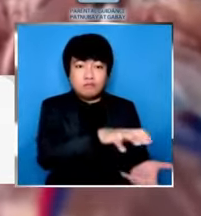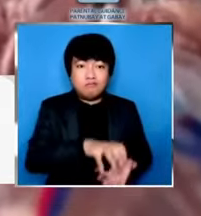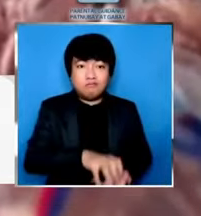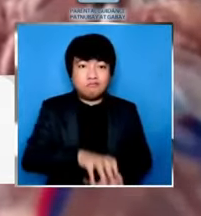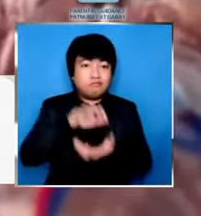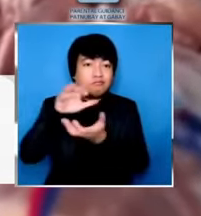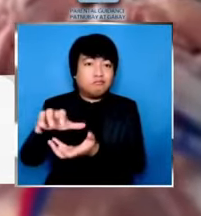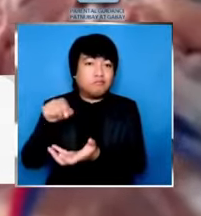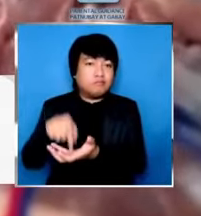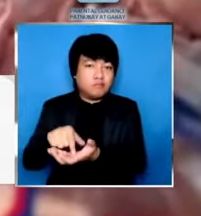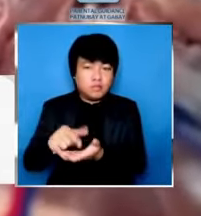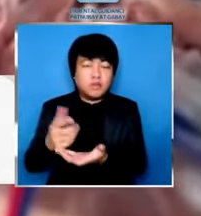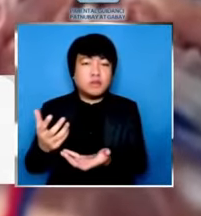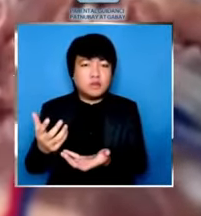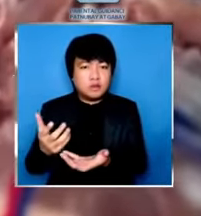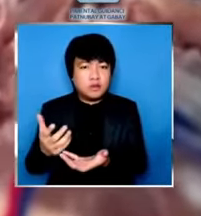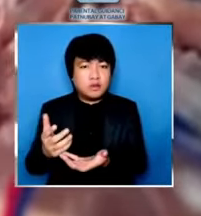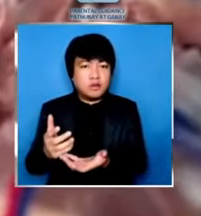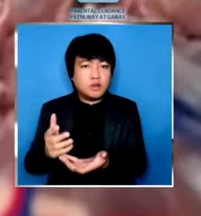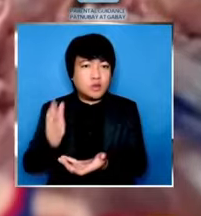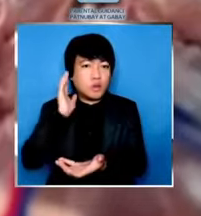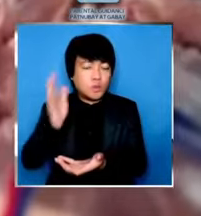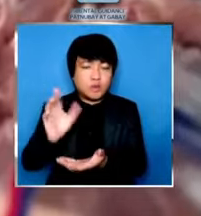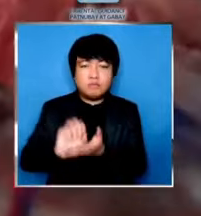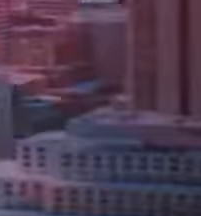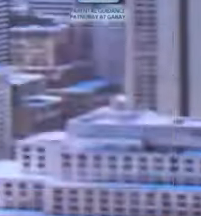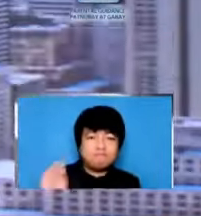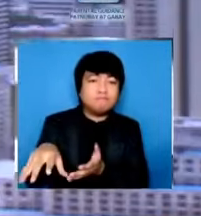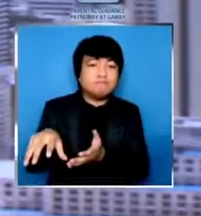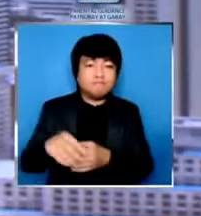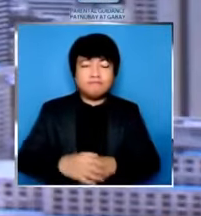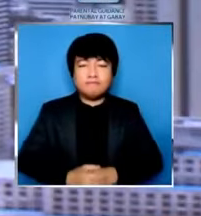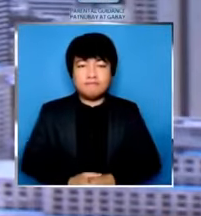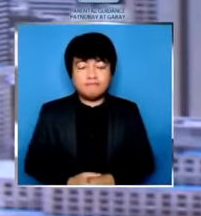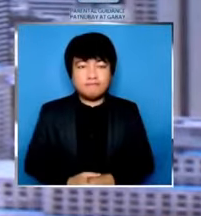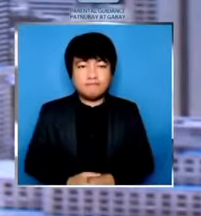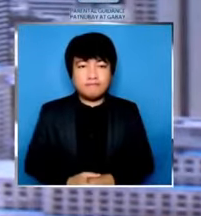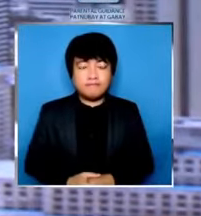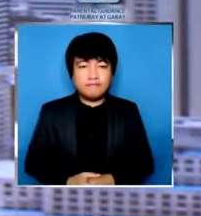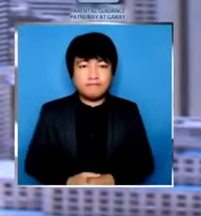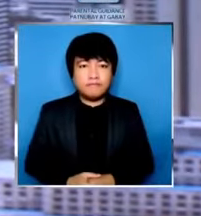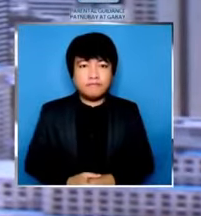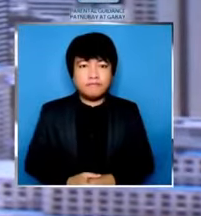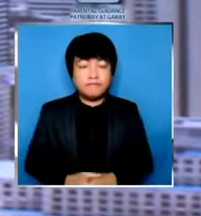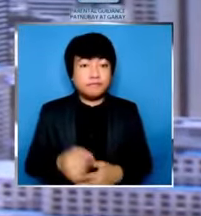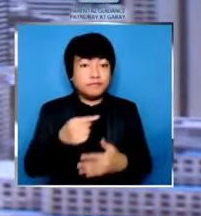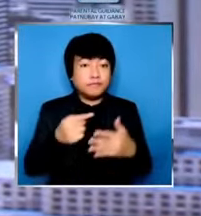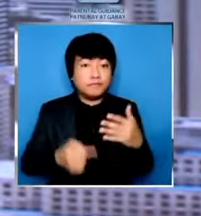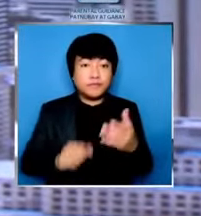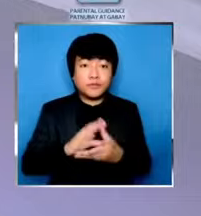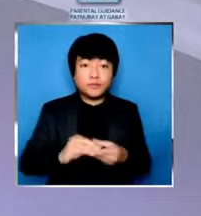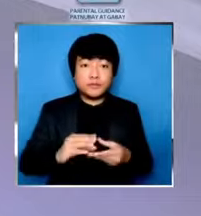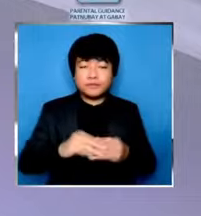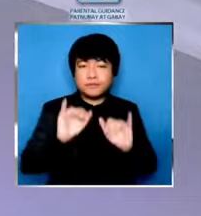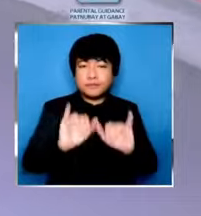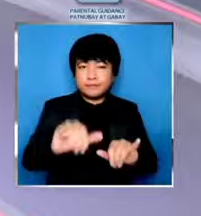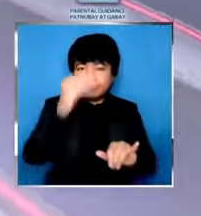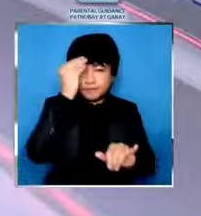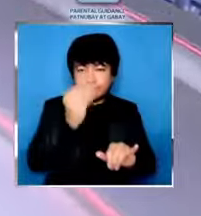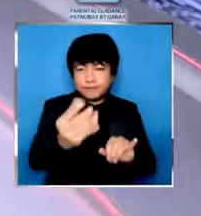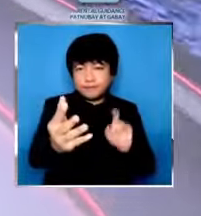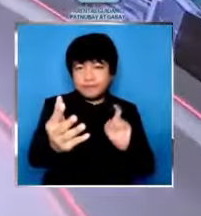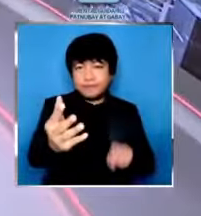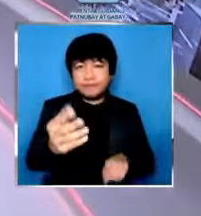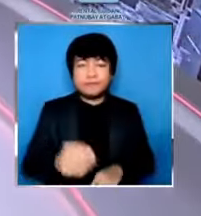sa karampatang disposal. Marami pang balita at kwento sa pagbabalik ng Dapat Alam Mo!